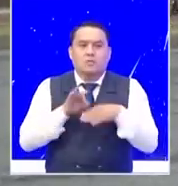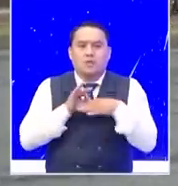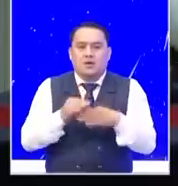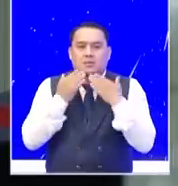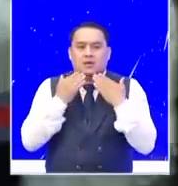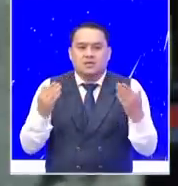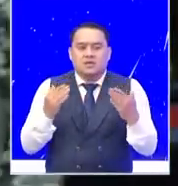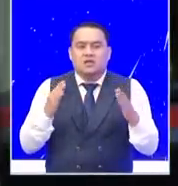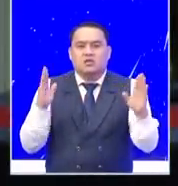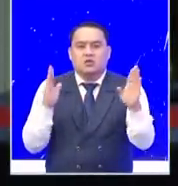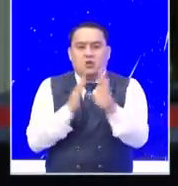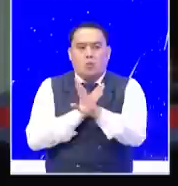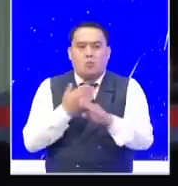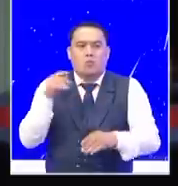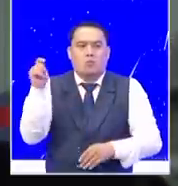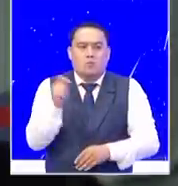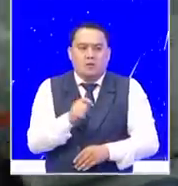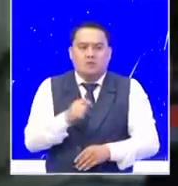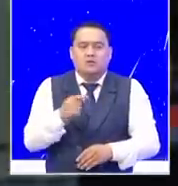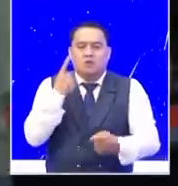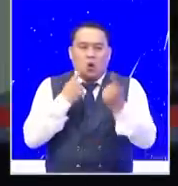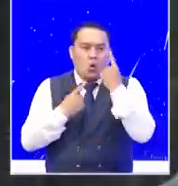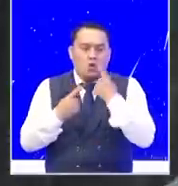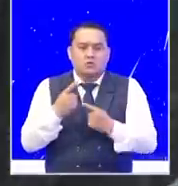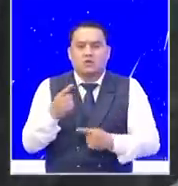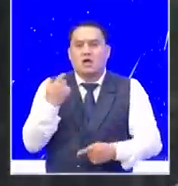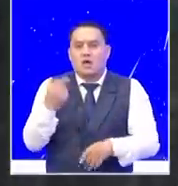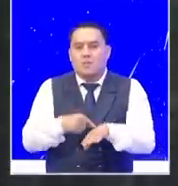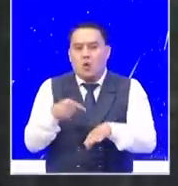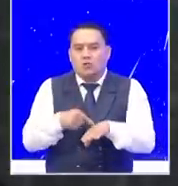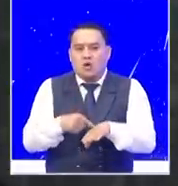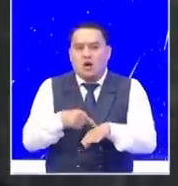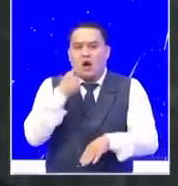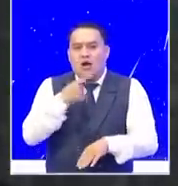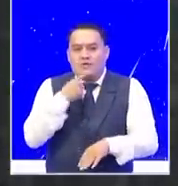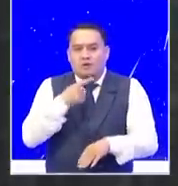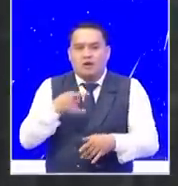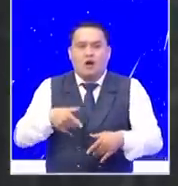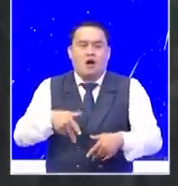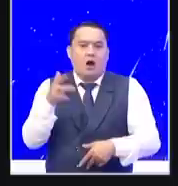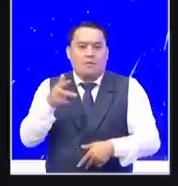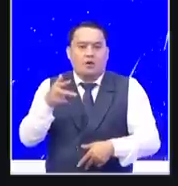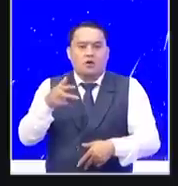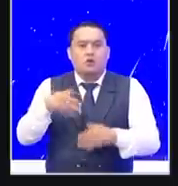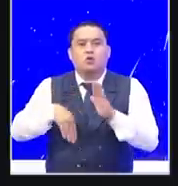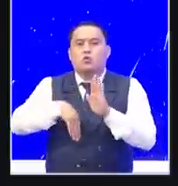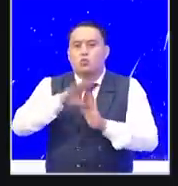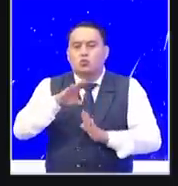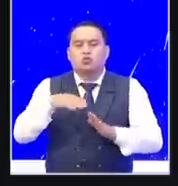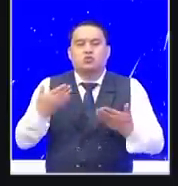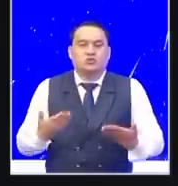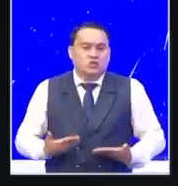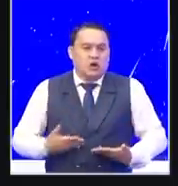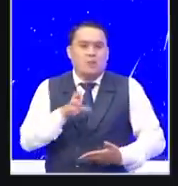в последний путь. Сотни пришедших еле сдерживали слезы и эмоции. И говорить на камеру, вспоминая лучшие годы жизни